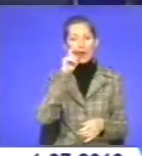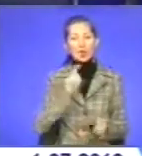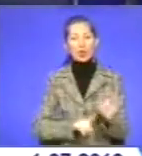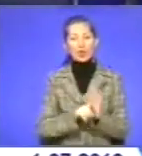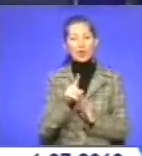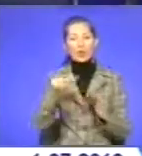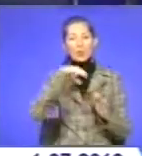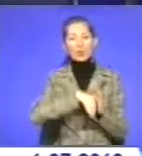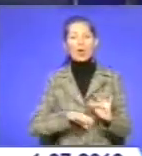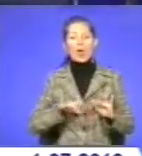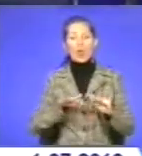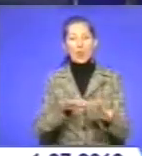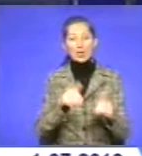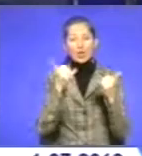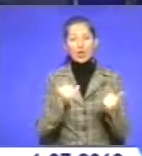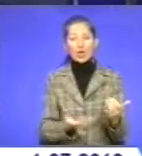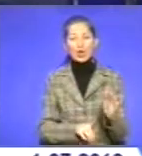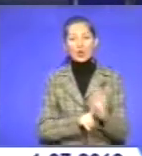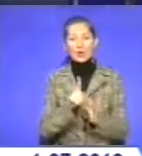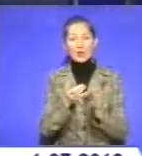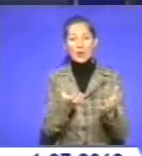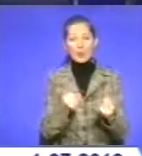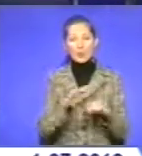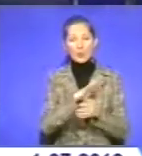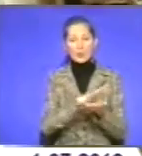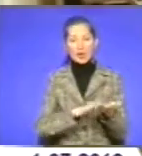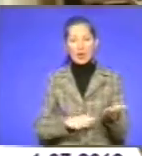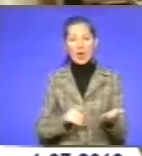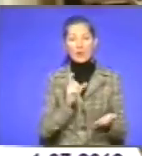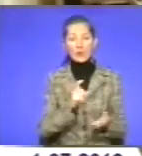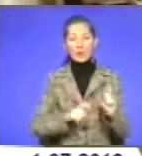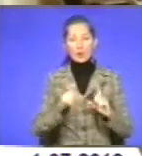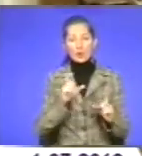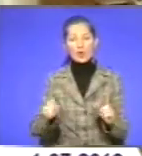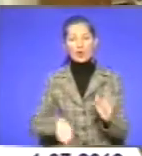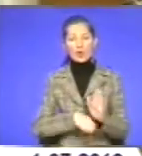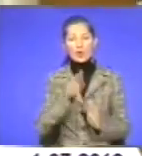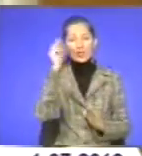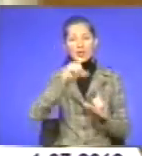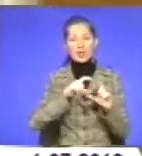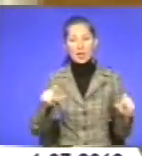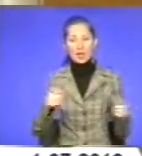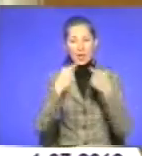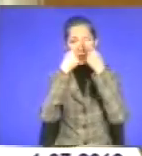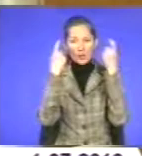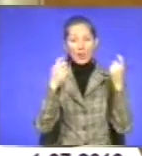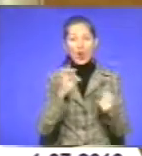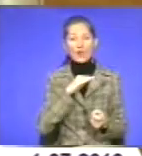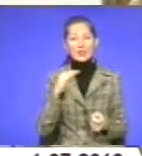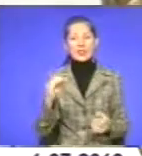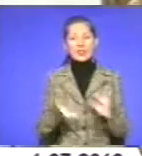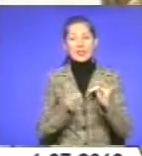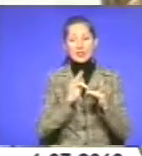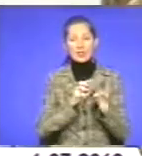вступна кампанія. Сьогодні розпочався прийом заяви документів абітурієнтів у виші. Про це повідомляє на офіційному сайті Міністерства освіти та науки